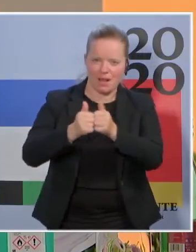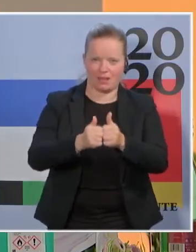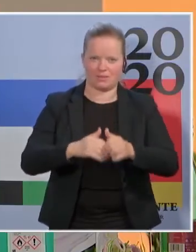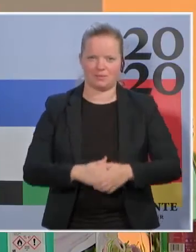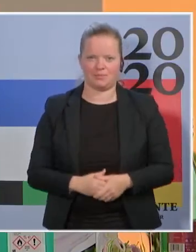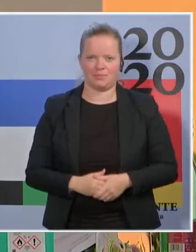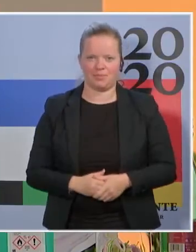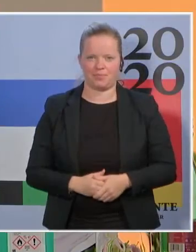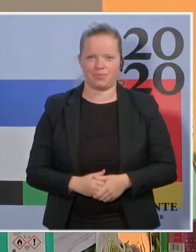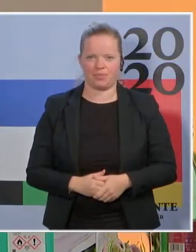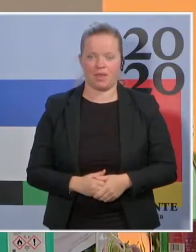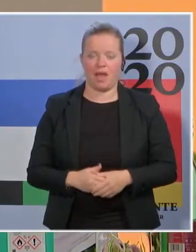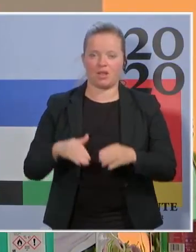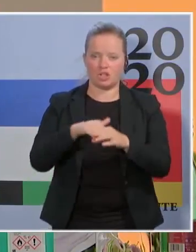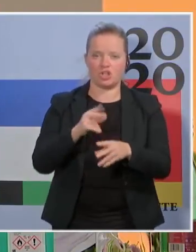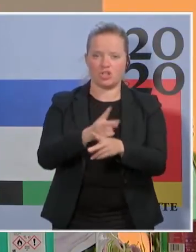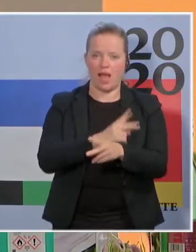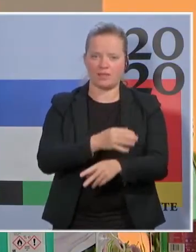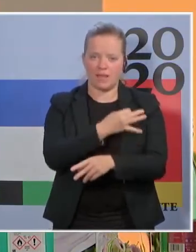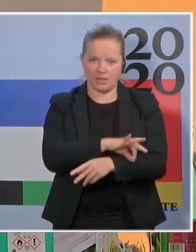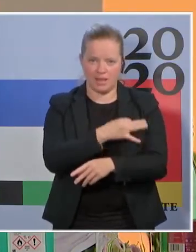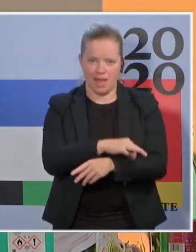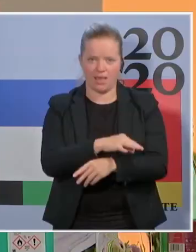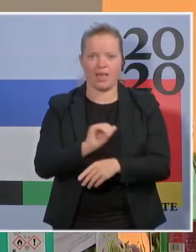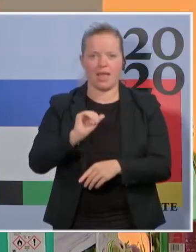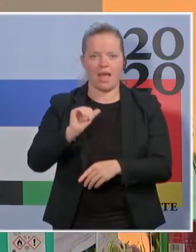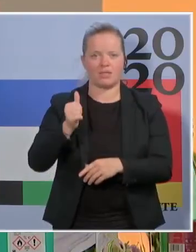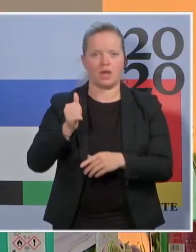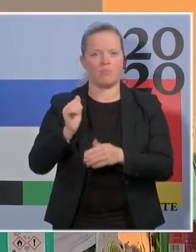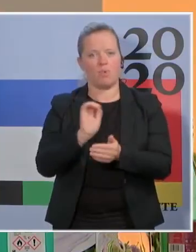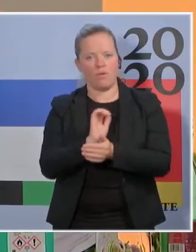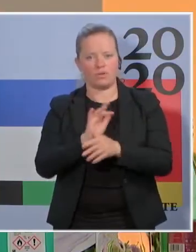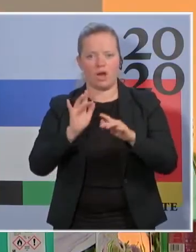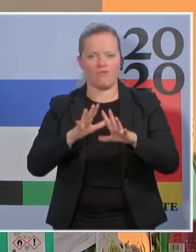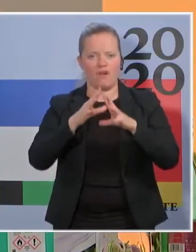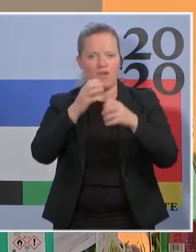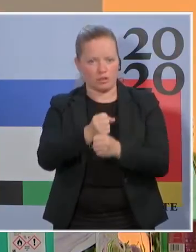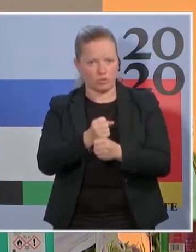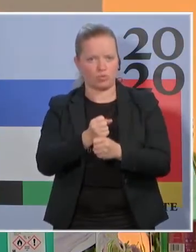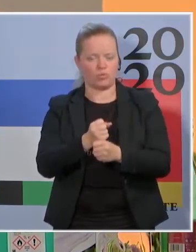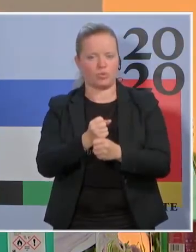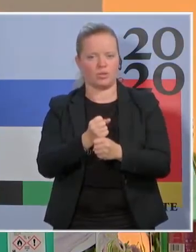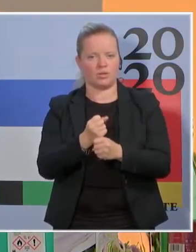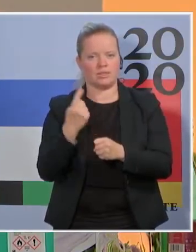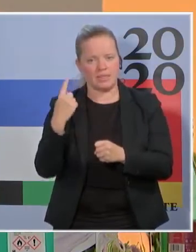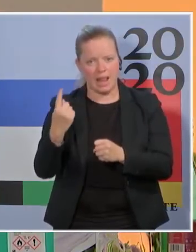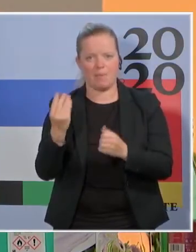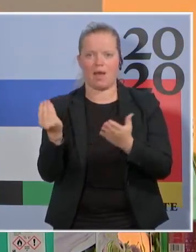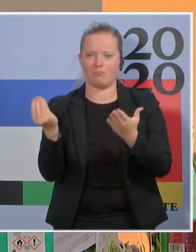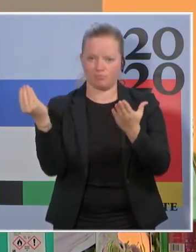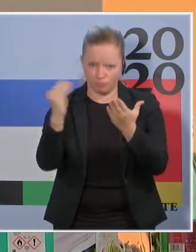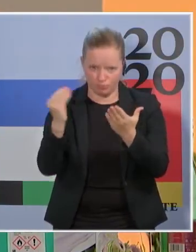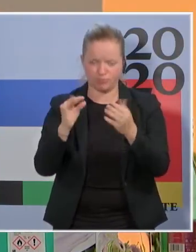Eingestellt in der Staatskanzlei, durch Staatskanzlerin hat er ja die erste provisorische Verfassung selbst verfasst